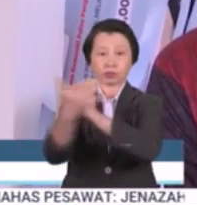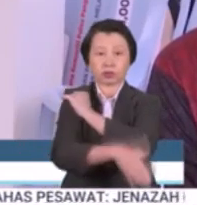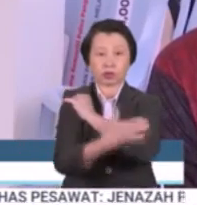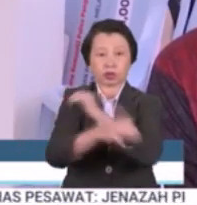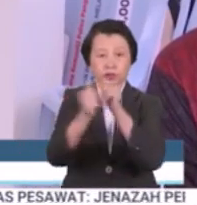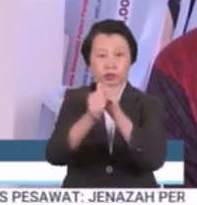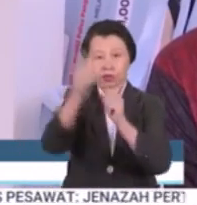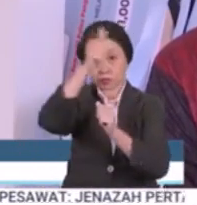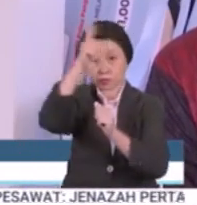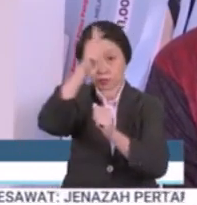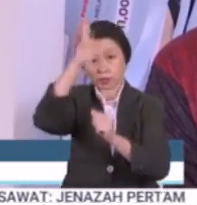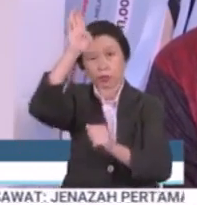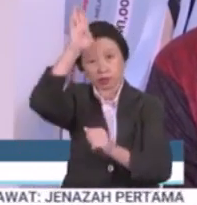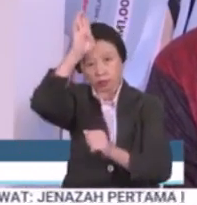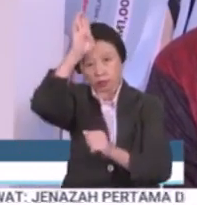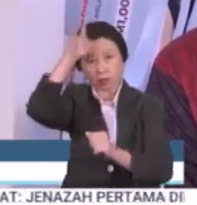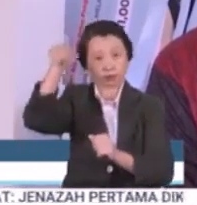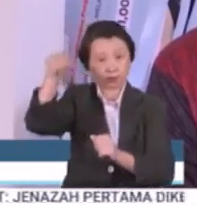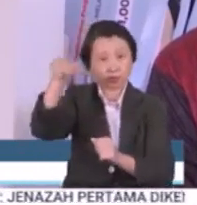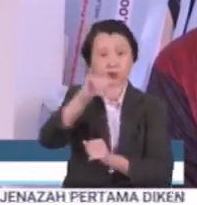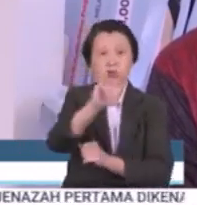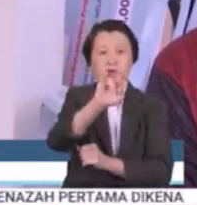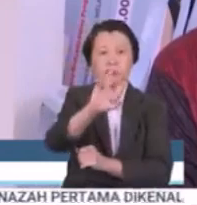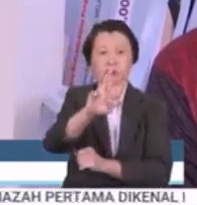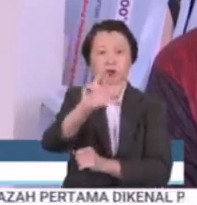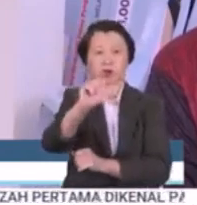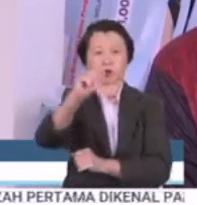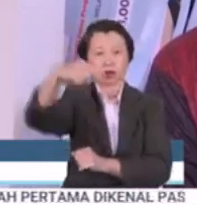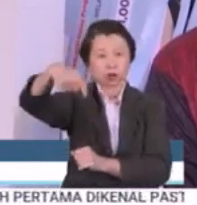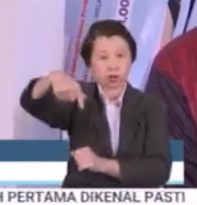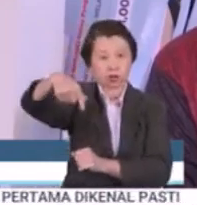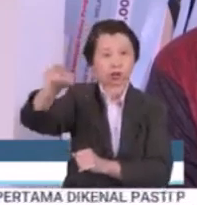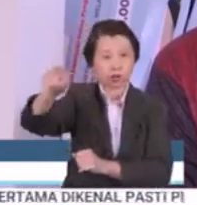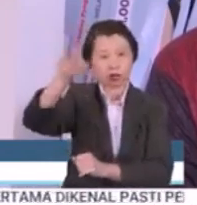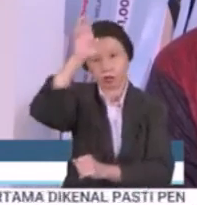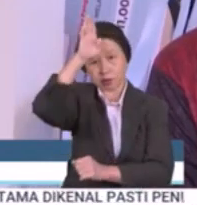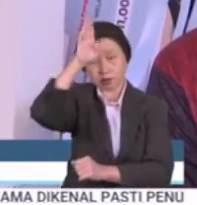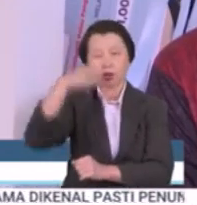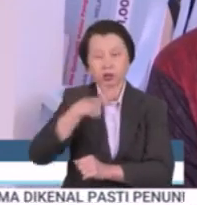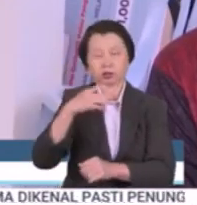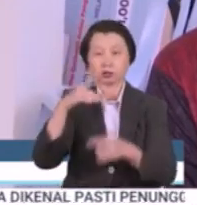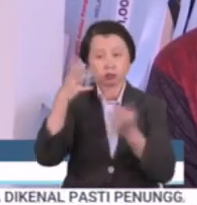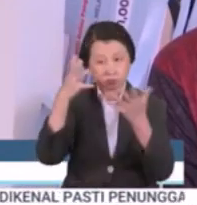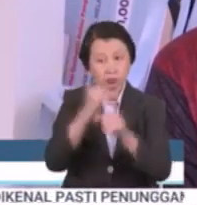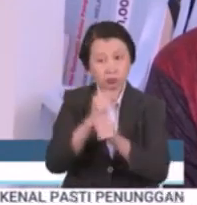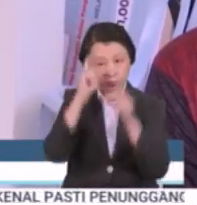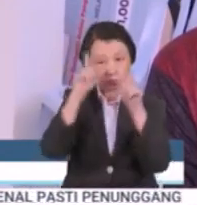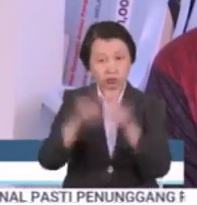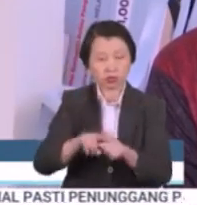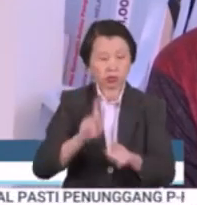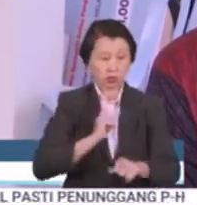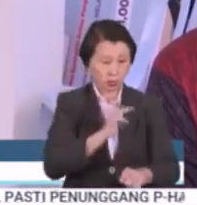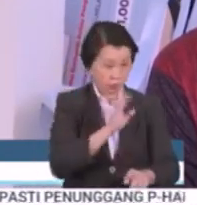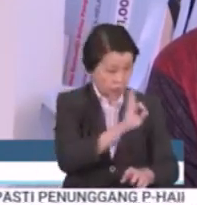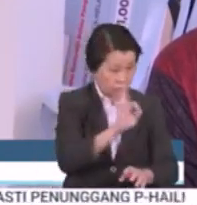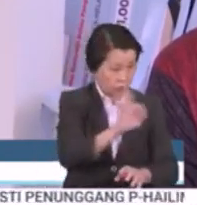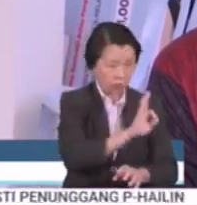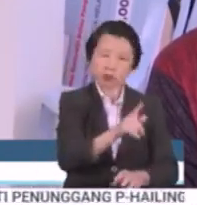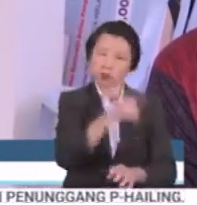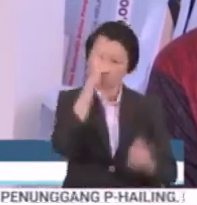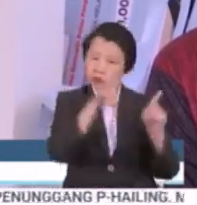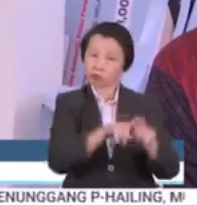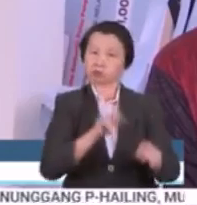dengan kerajaan Iraq dan kita telah pun mendapat persetujuan daripada kabinet